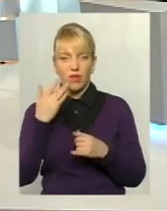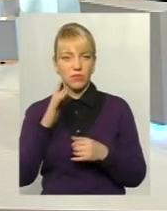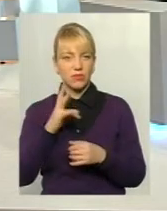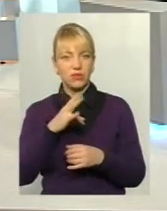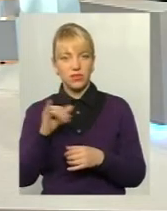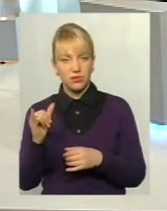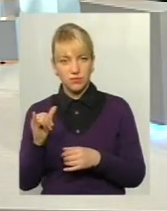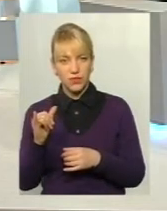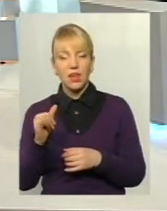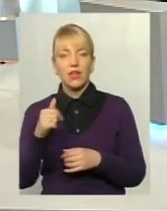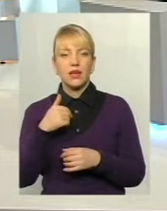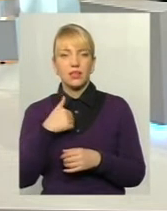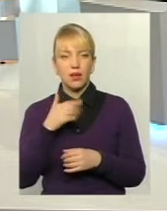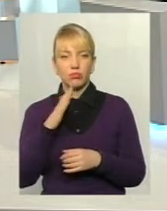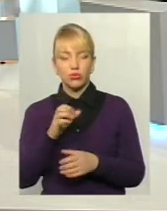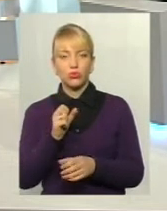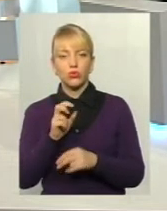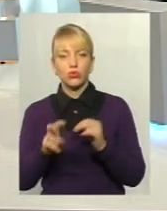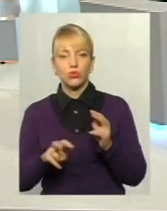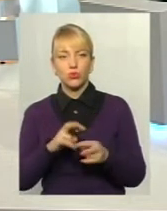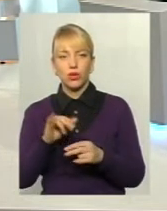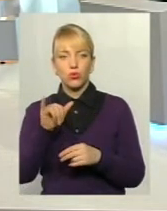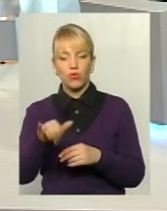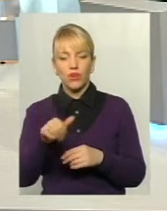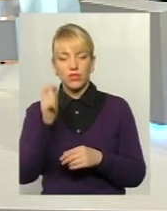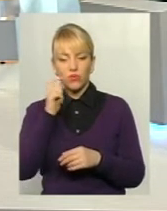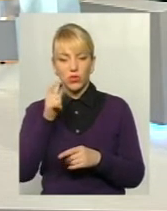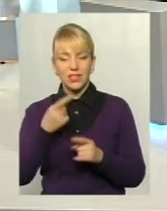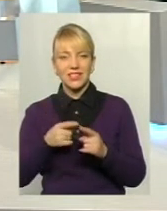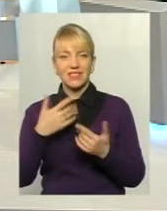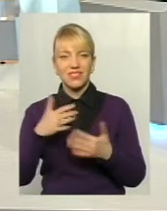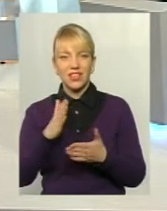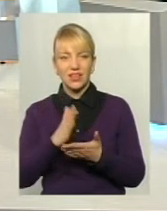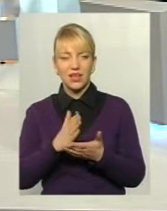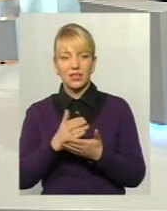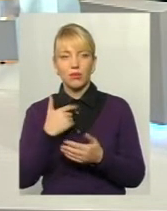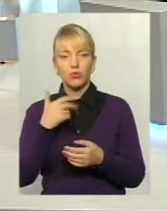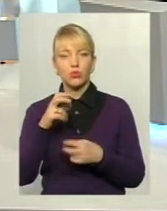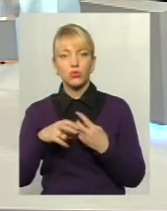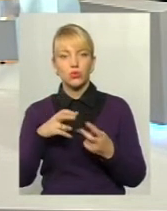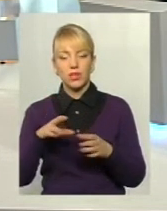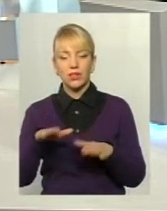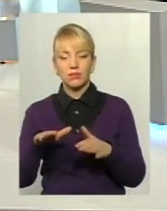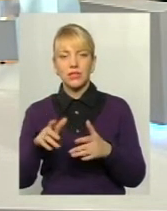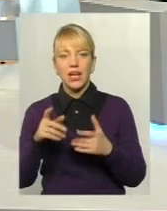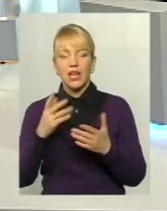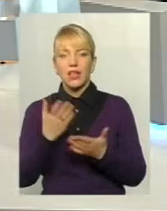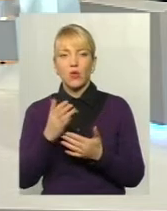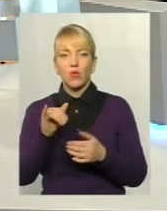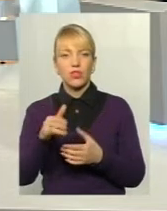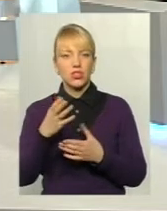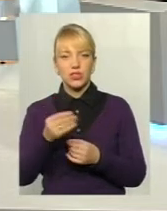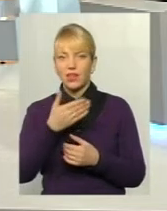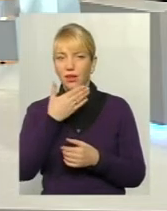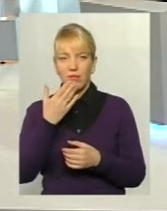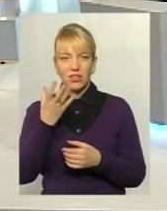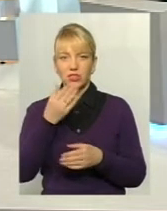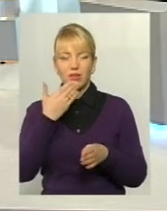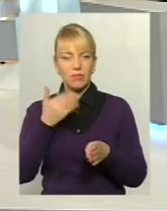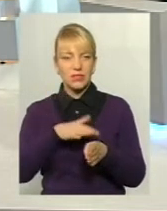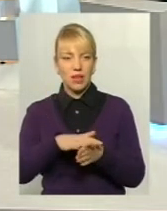Ні, я буду шукати вас в Україні, вже це є. Я буду шукати ту нішу, якої у вас ще немає, яка ще не